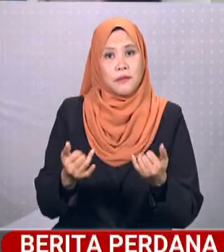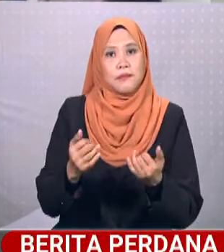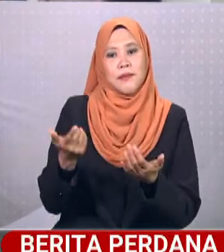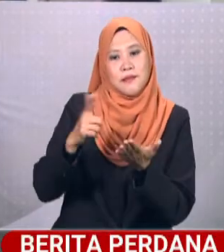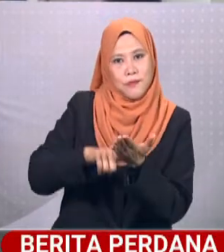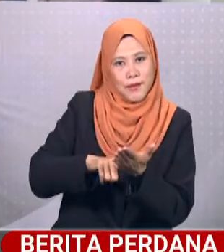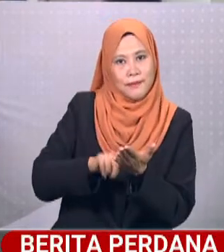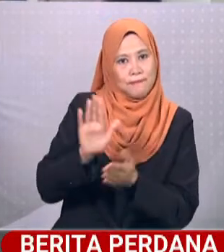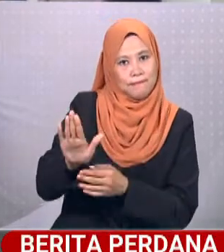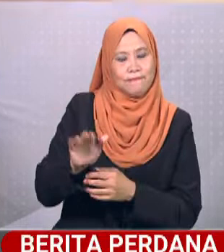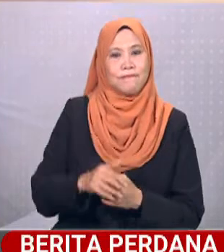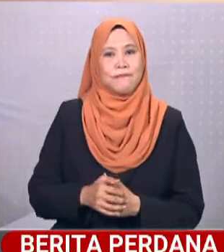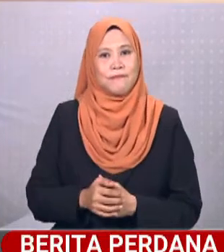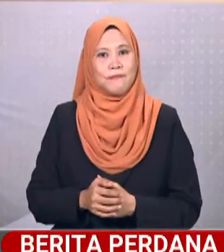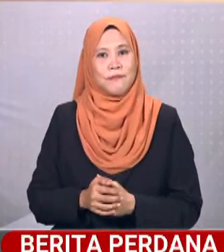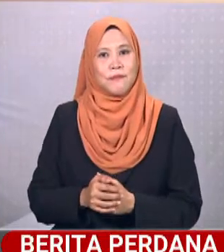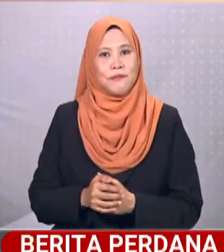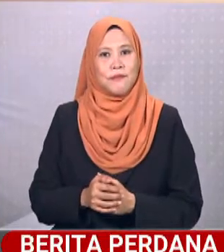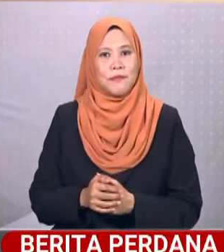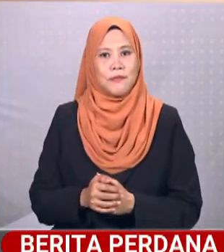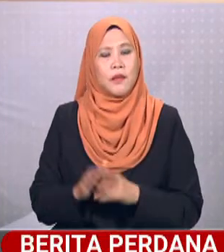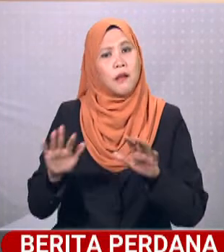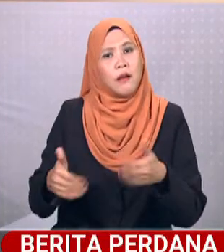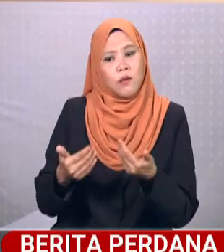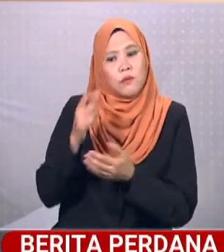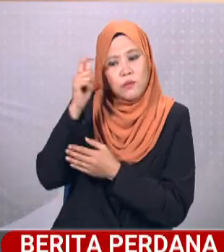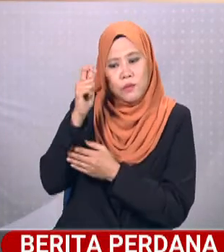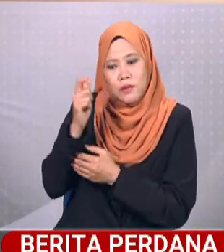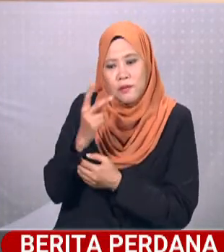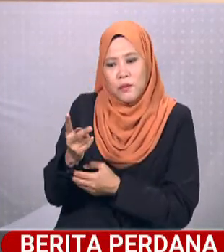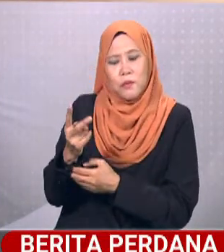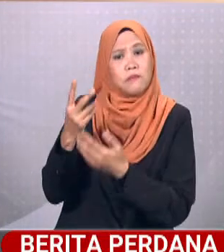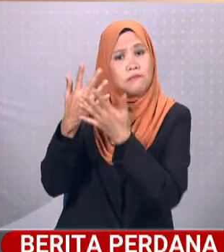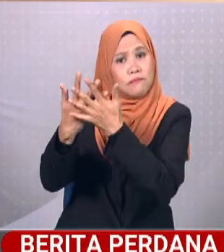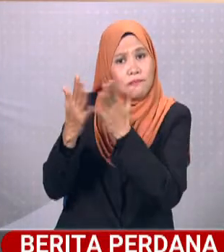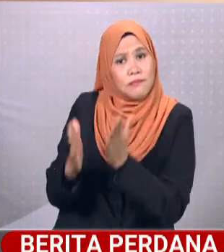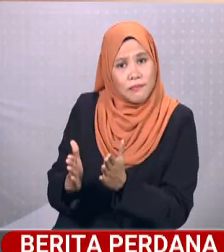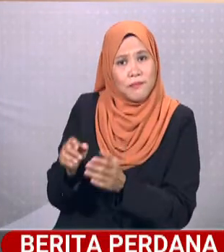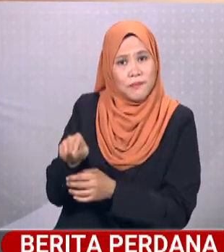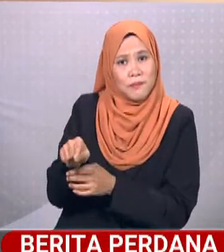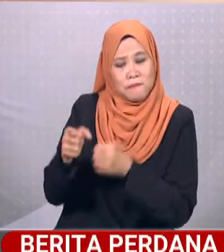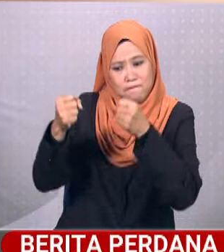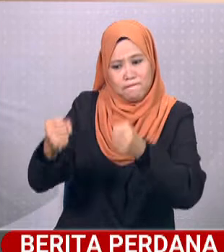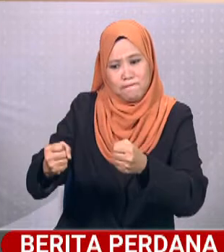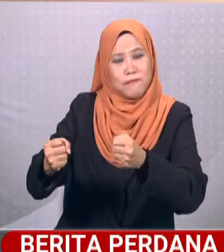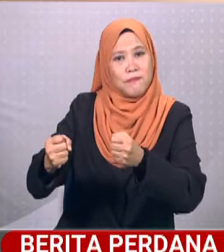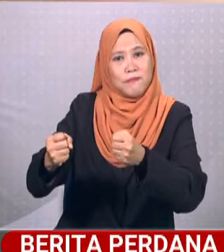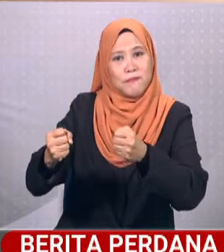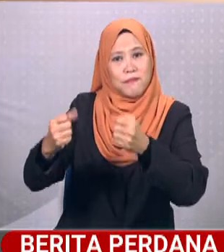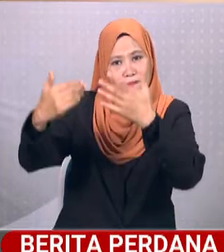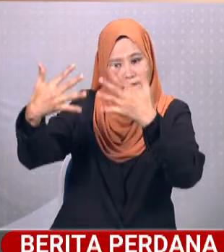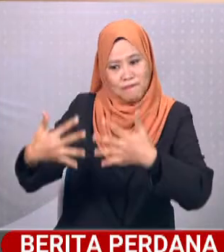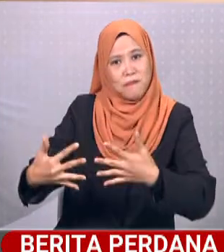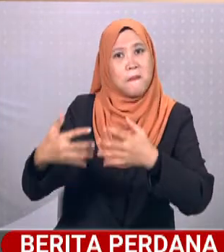laporannya. Bagaimana Tuan sendiri melihat banduan ni di sebalik tirai besi, orang